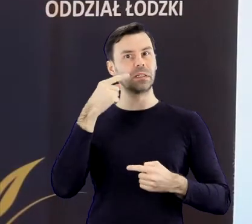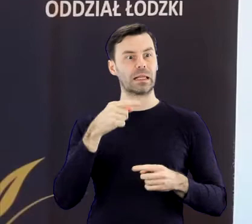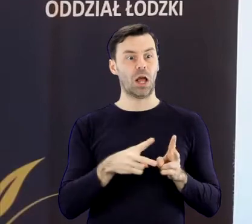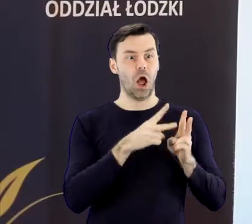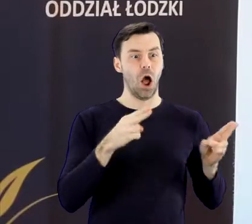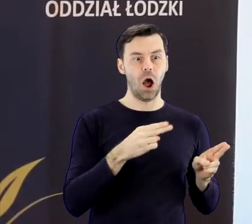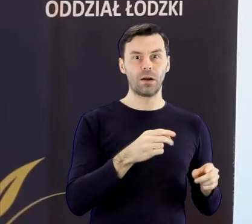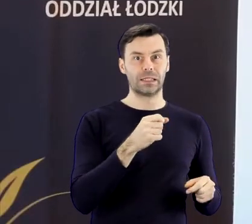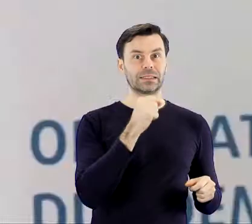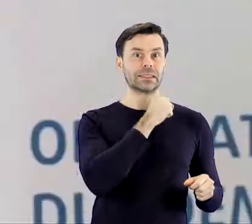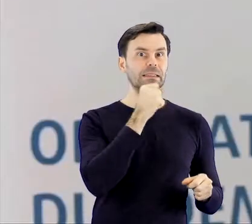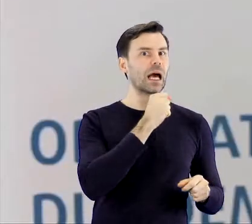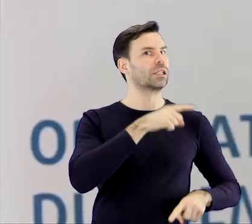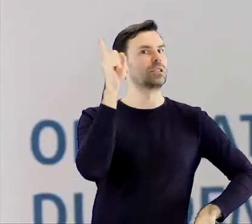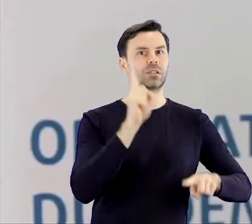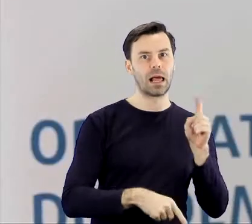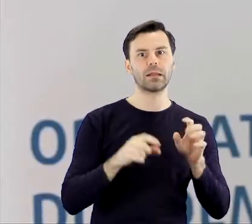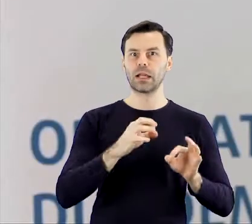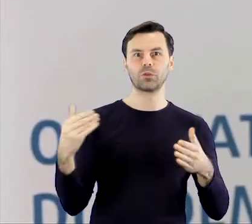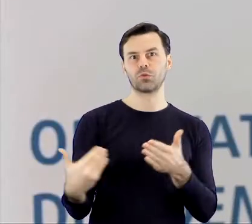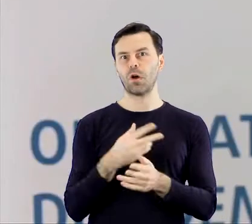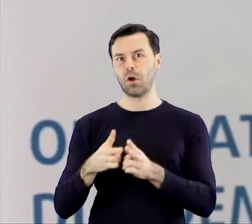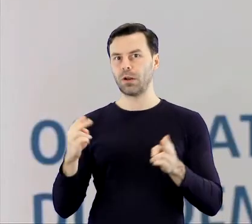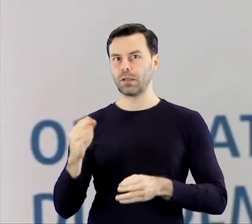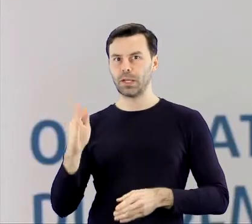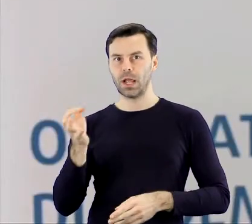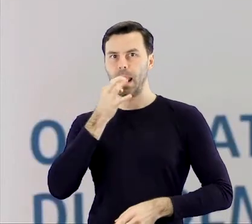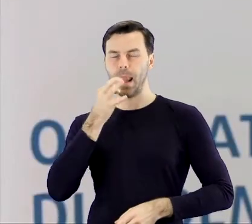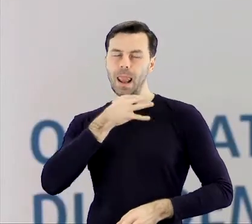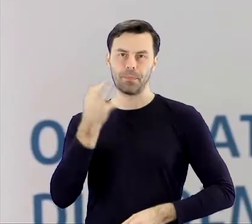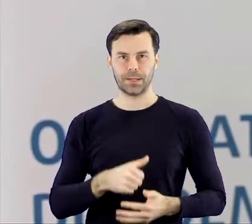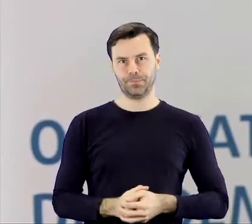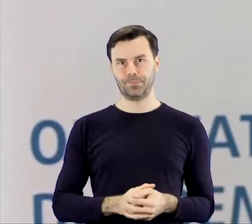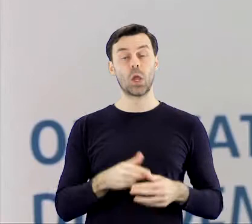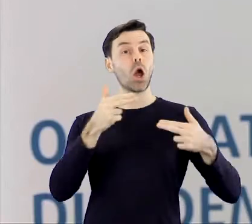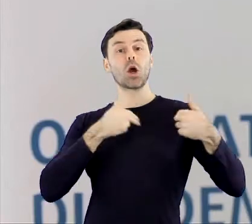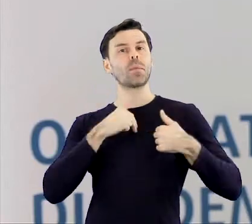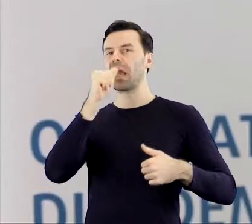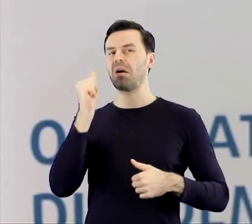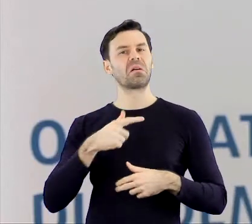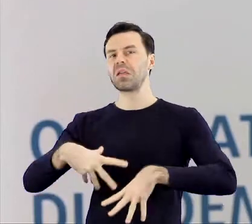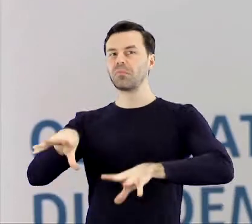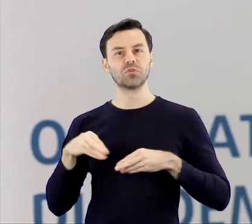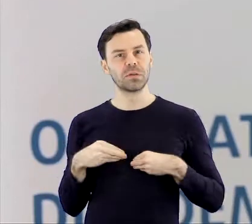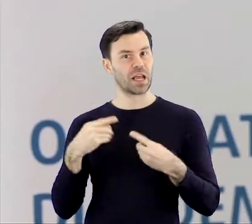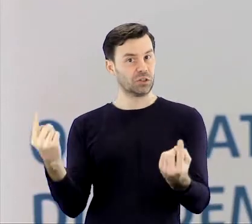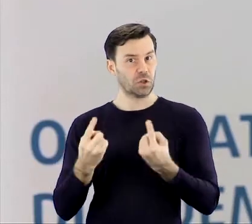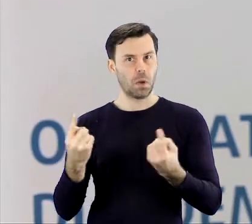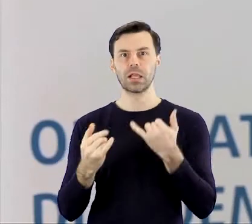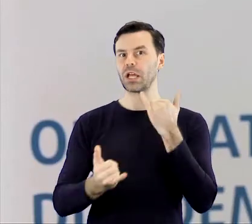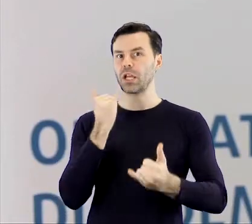już nigdy więcej być nie może. Dla Komisji Europejskiej nie do zaakceptowania jest sytuacja, w której problemy z